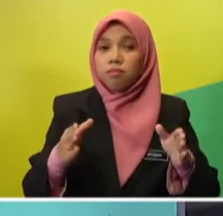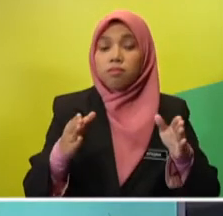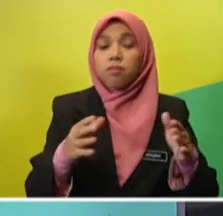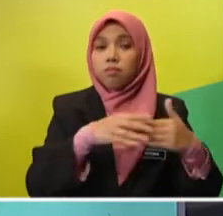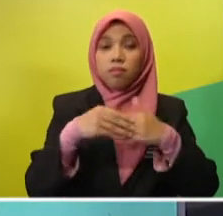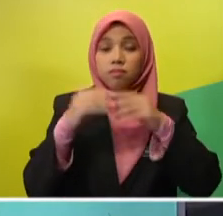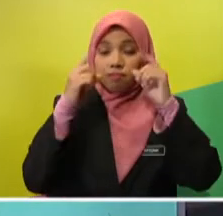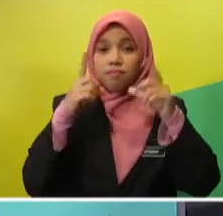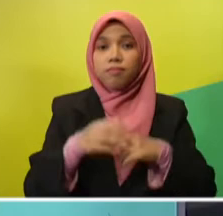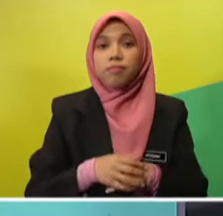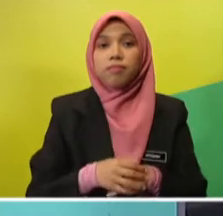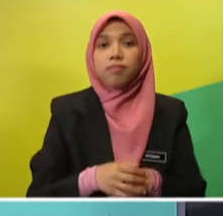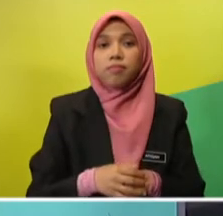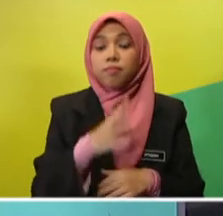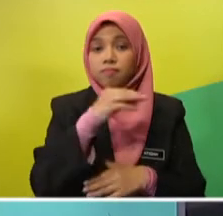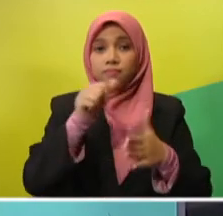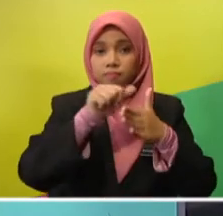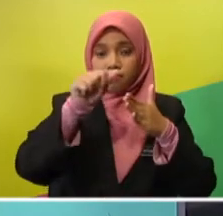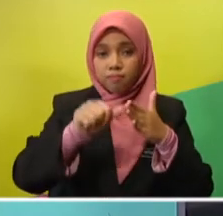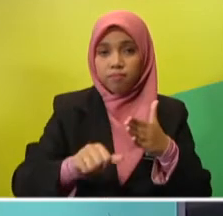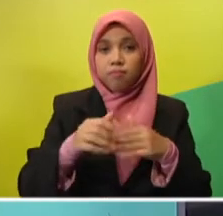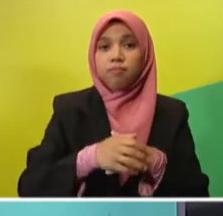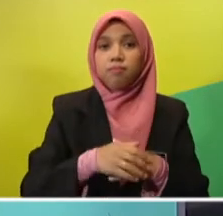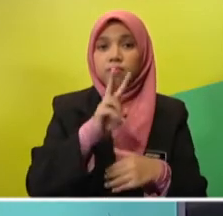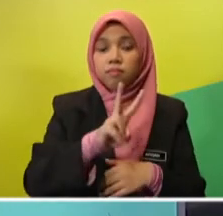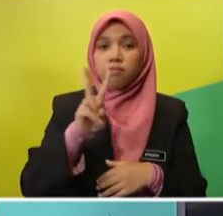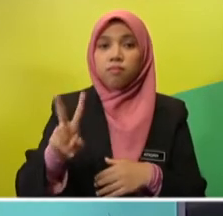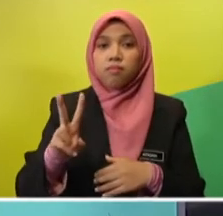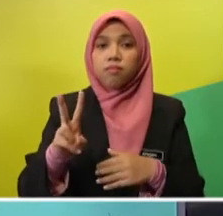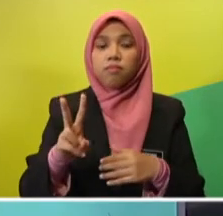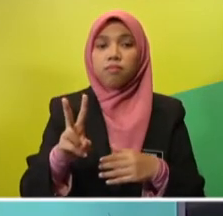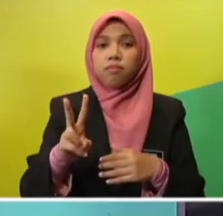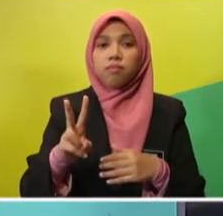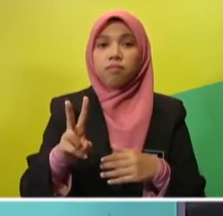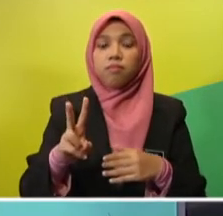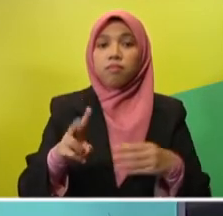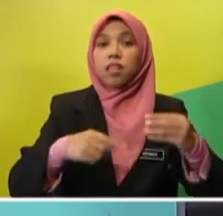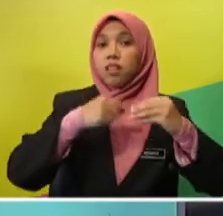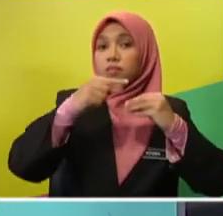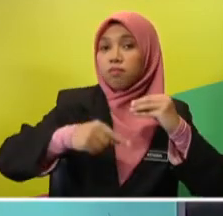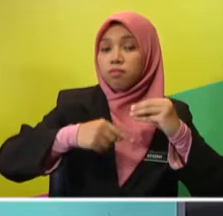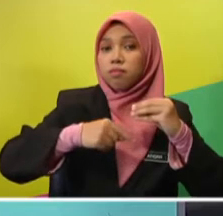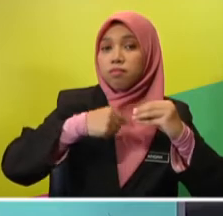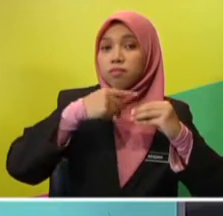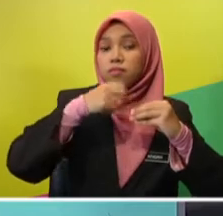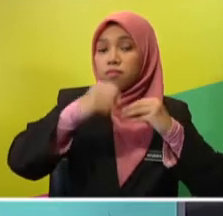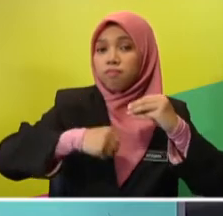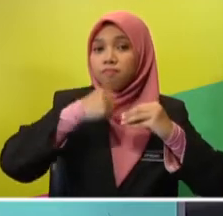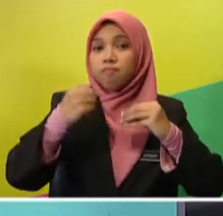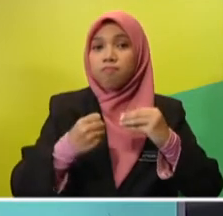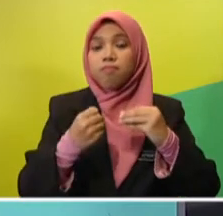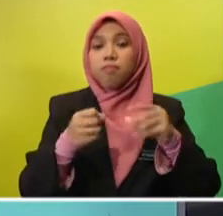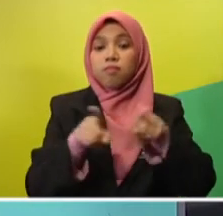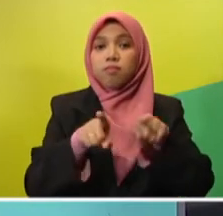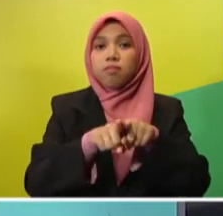Okey. Dan akhir sekali, kedua-duanya akan berpusing serentak dan bersedia untuk patah balik. Okey.